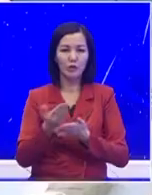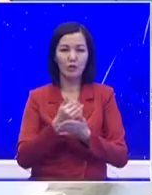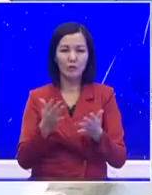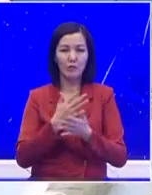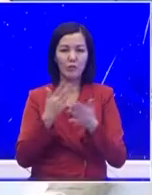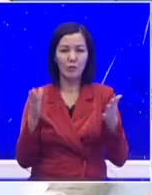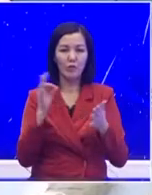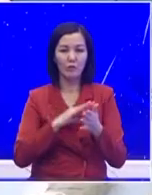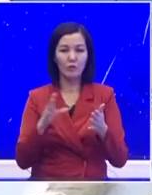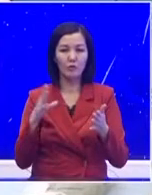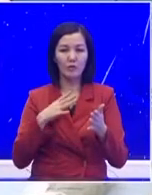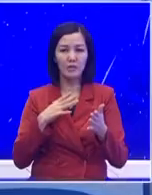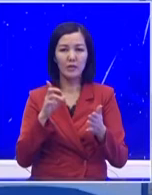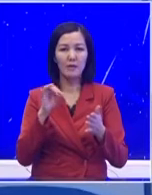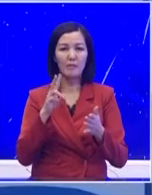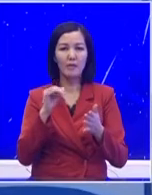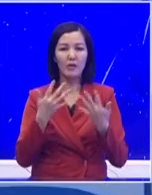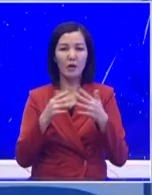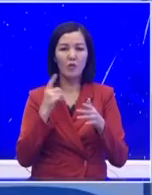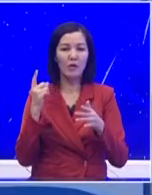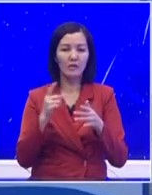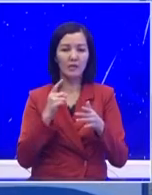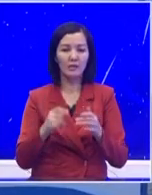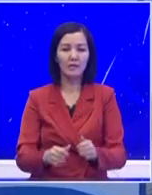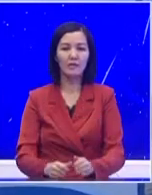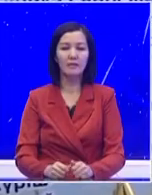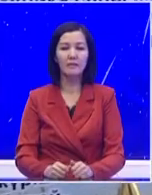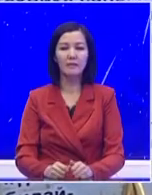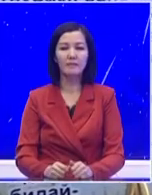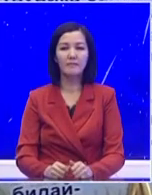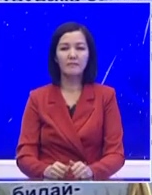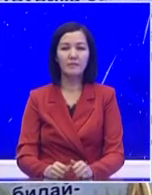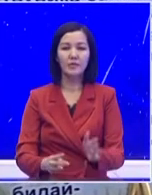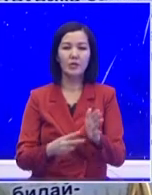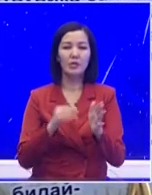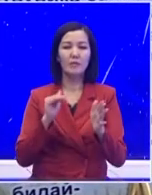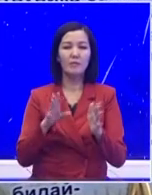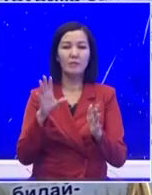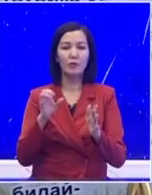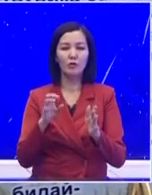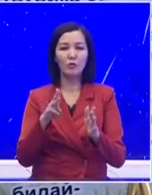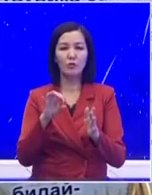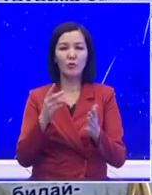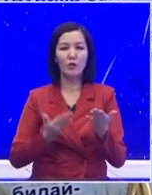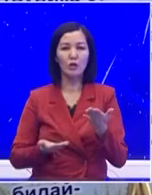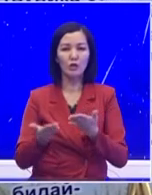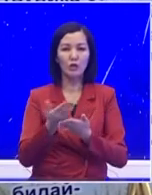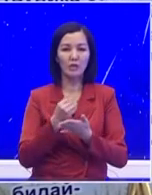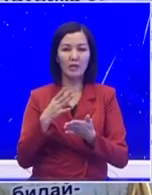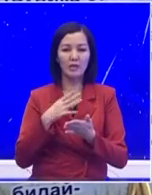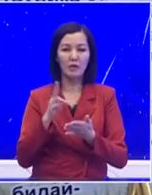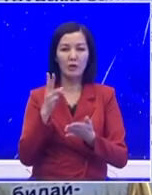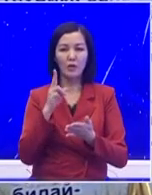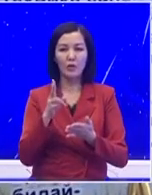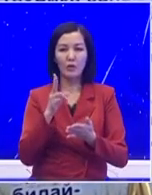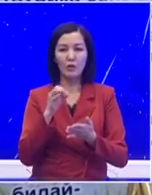үлес қосқандардың бірі Бірлік ауылындағы Бірлік агро серіктестігі. Енді 7500 тонна жинадық. Құрыштың. Міне, мен жерде жазылып